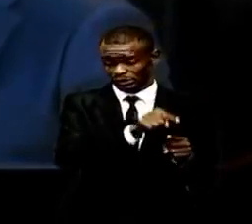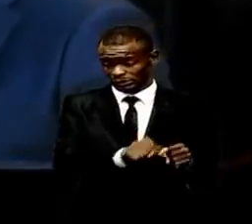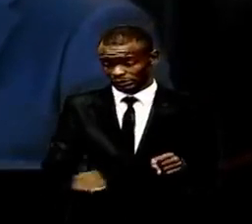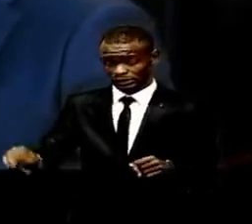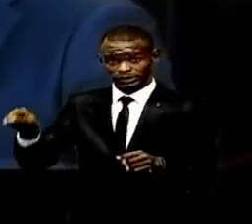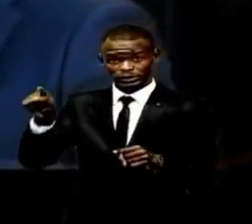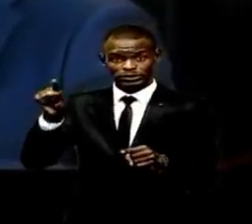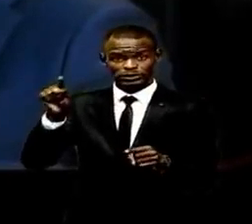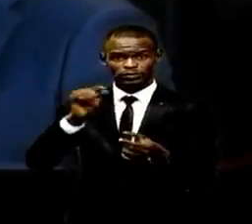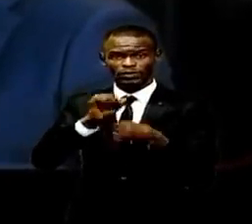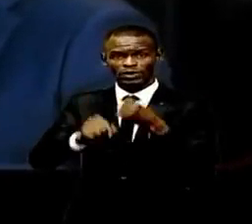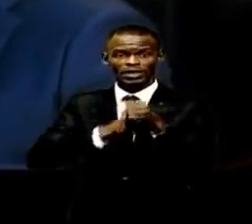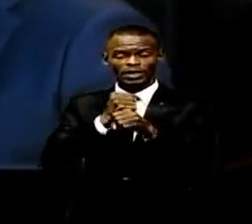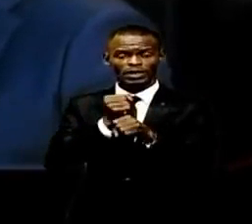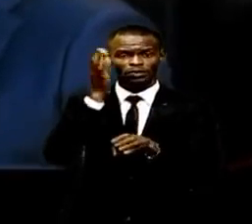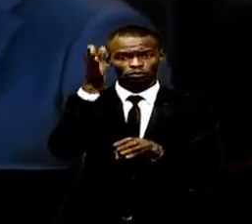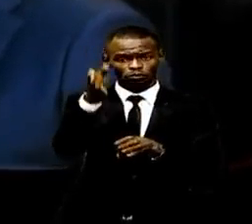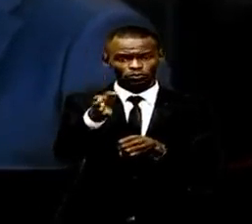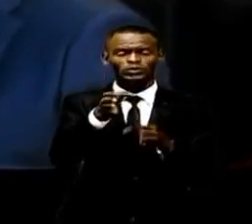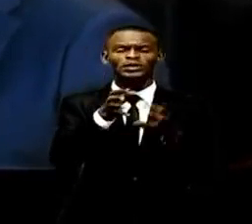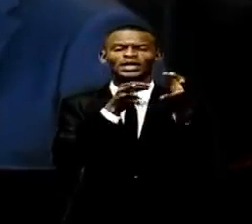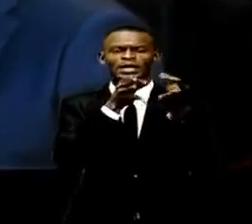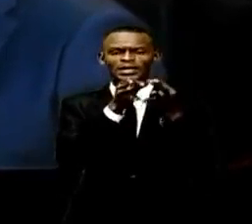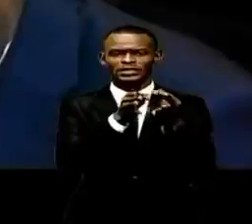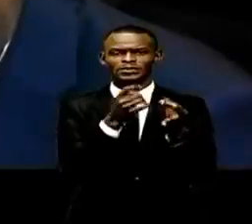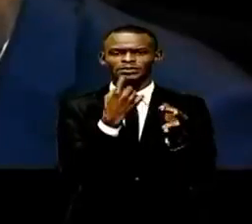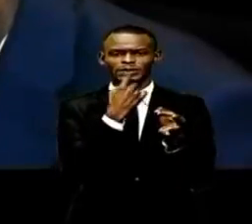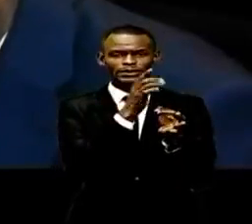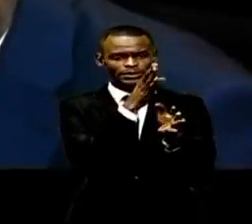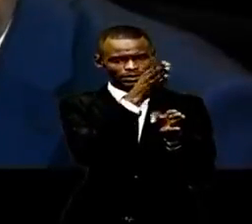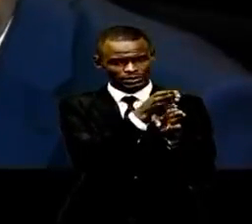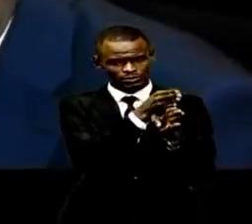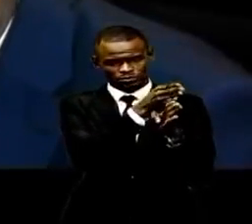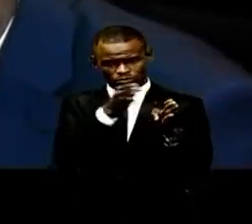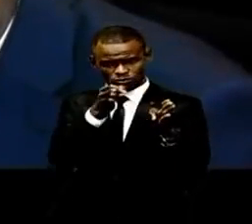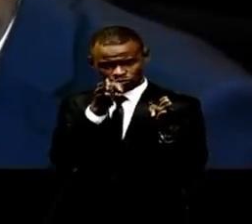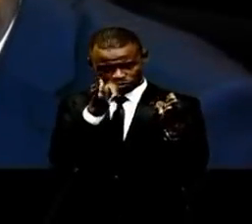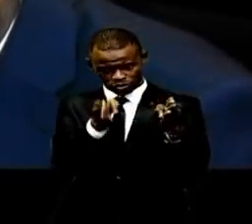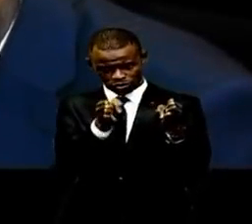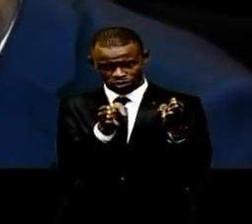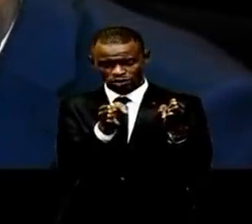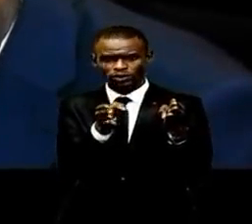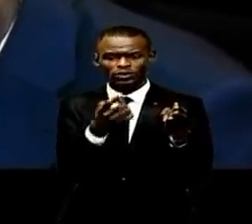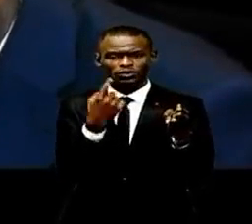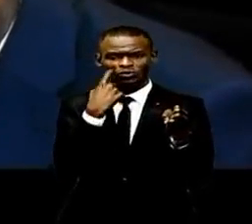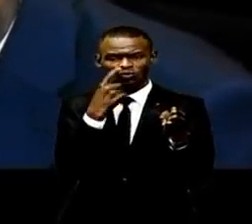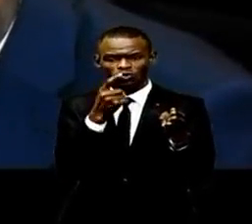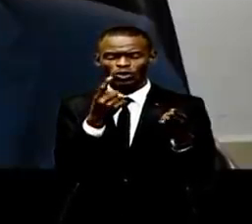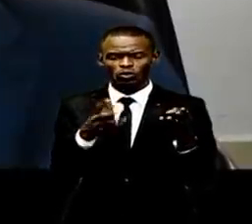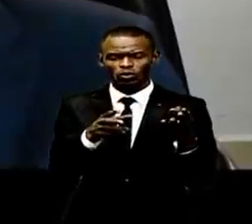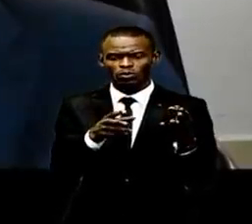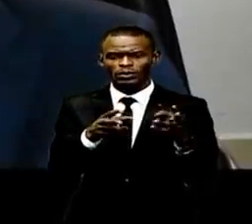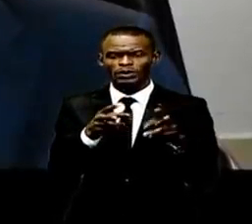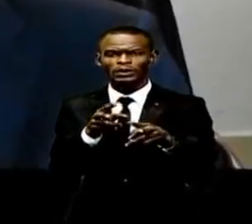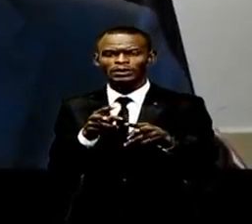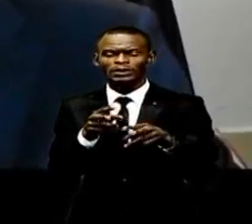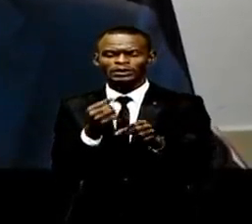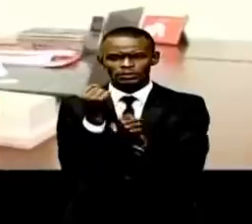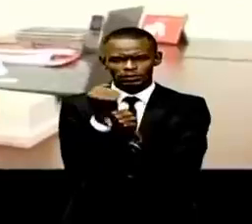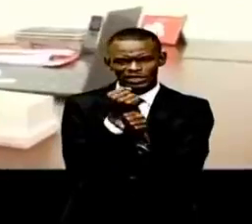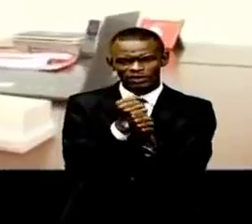contrat d'aménagement relatif au développement, à l'exploitation et à la gestion des zones économiques spéciales pilotes de